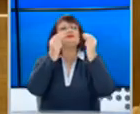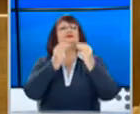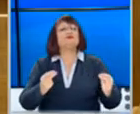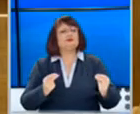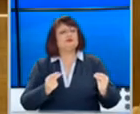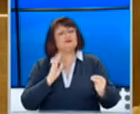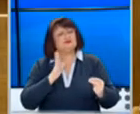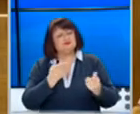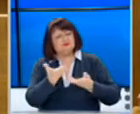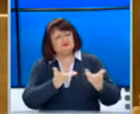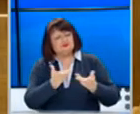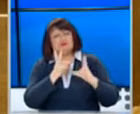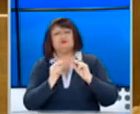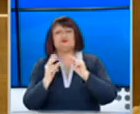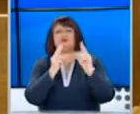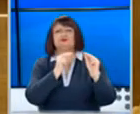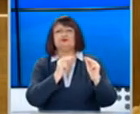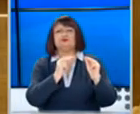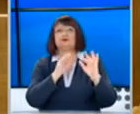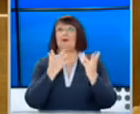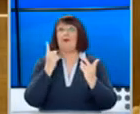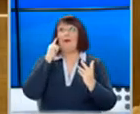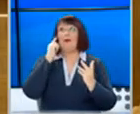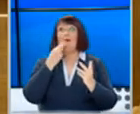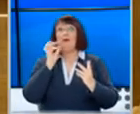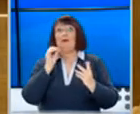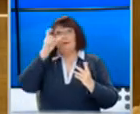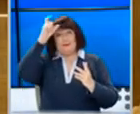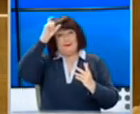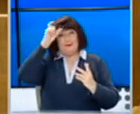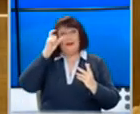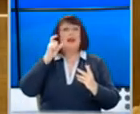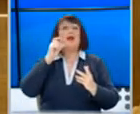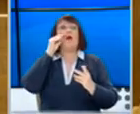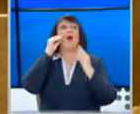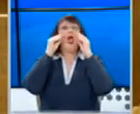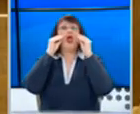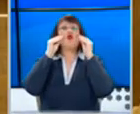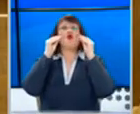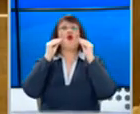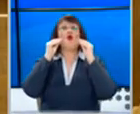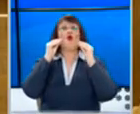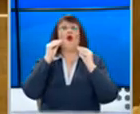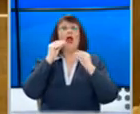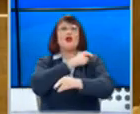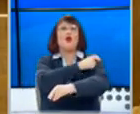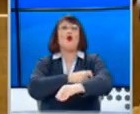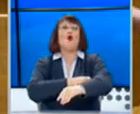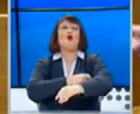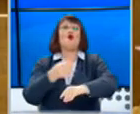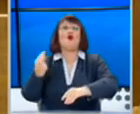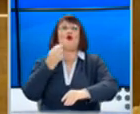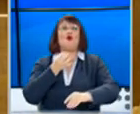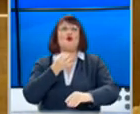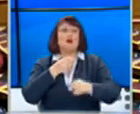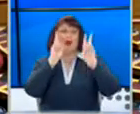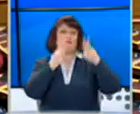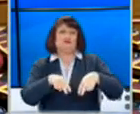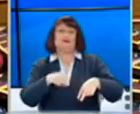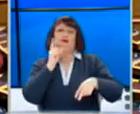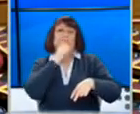συζητήσετε? Πού τα βρίσκετε τα παράθυρα ευκαιρίας όταν ο κύριος Ερντογάν ζητάει από το βήμα του ΟΗΕ να αναγνωριστεί το